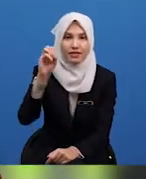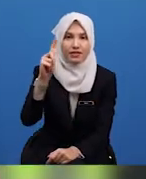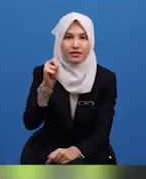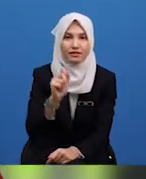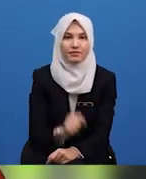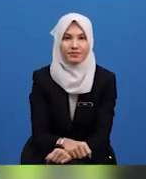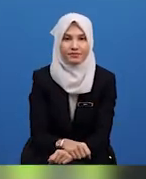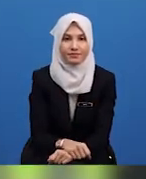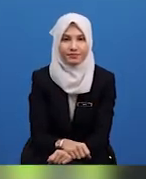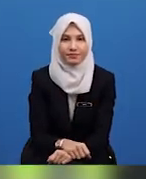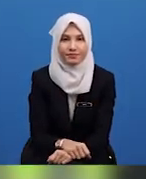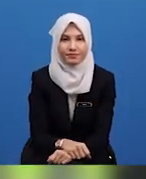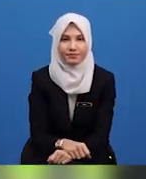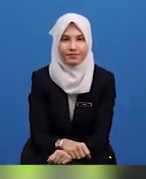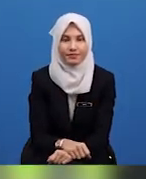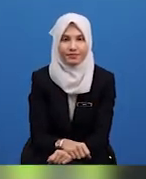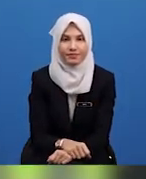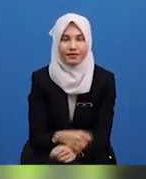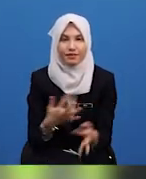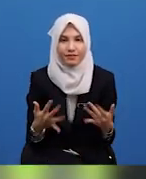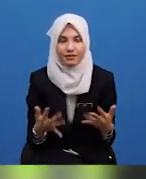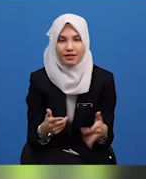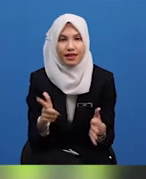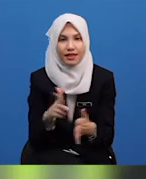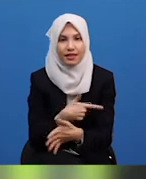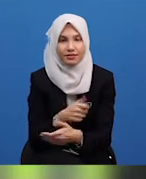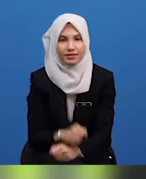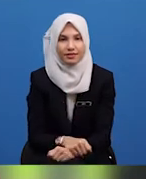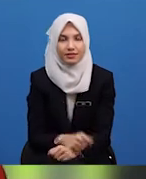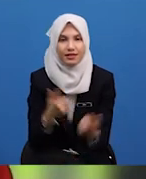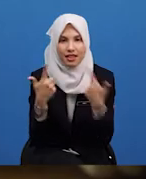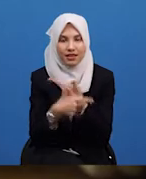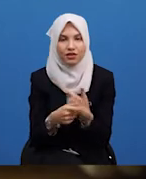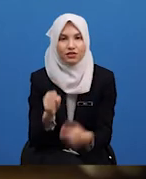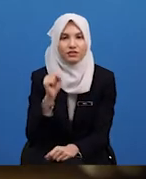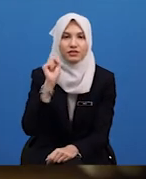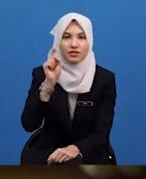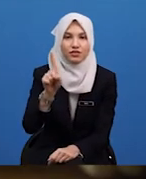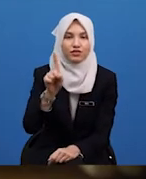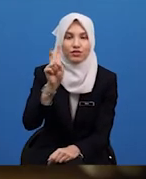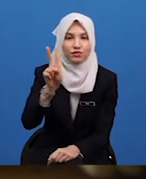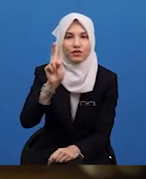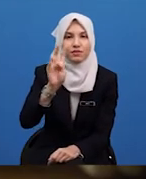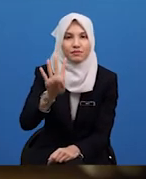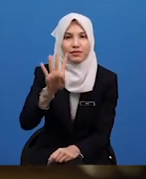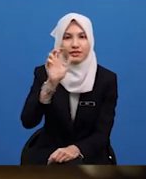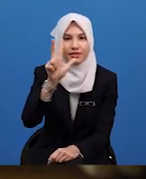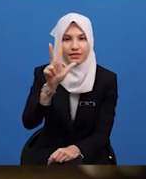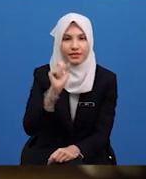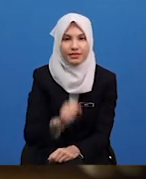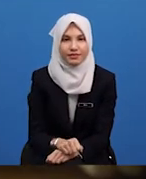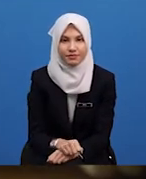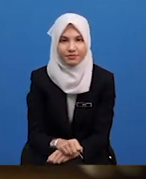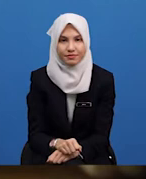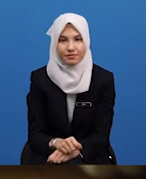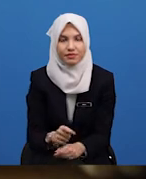Untuk latihan penjarian silang not 1, 4, 2 dan 3, cikgu akan mainkan menggunakan tali yang paling